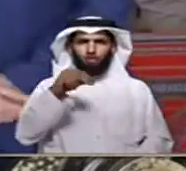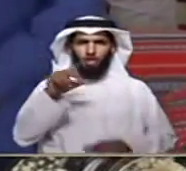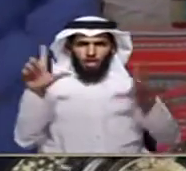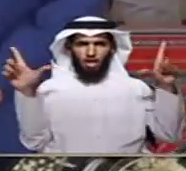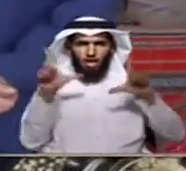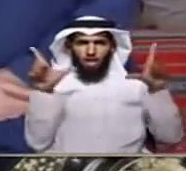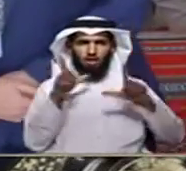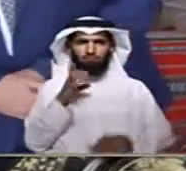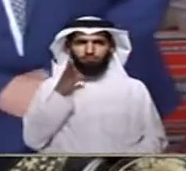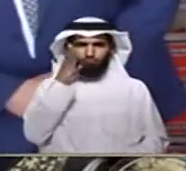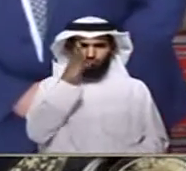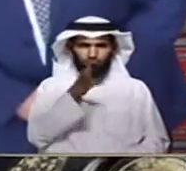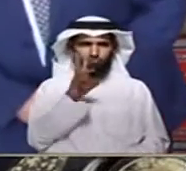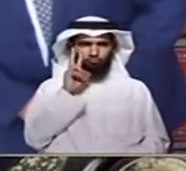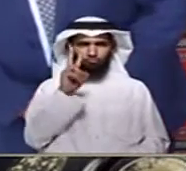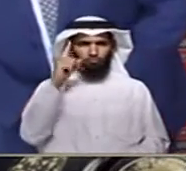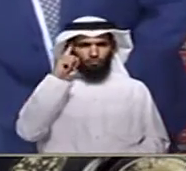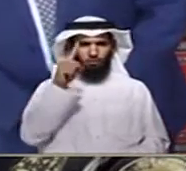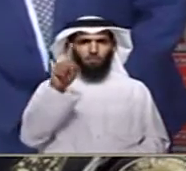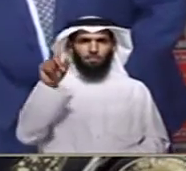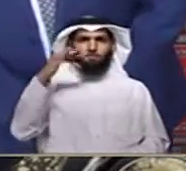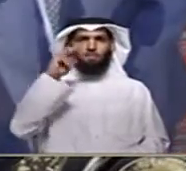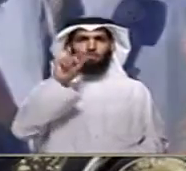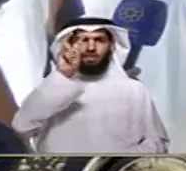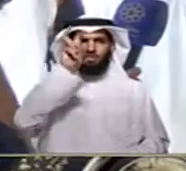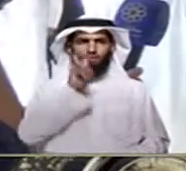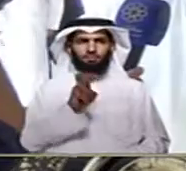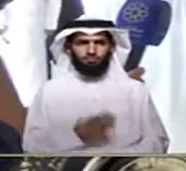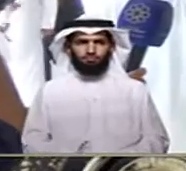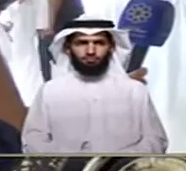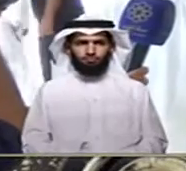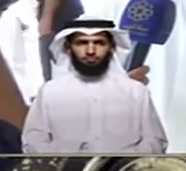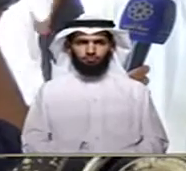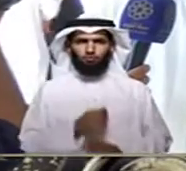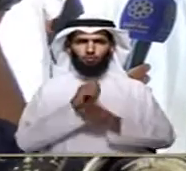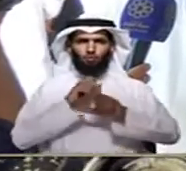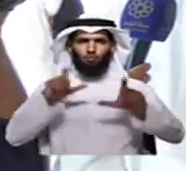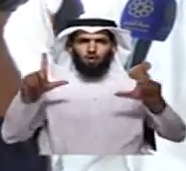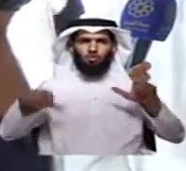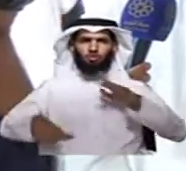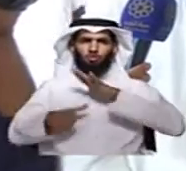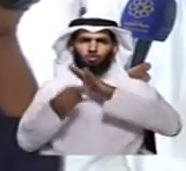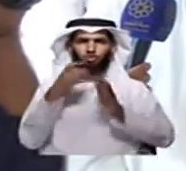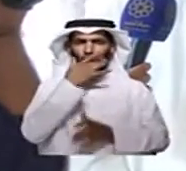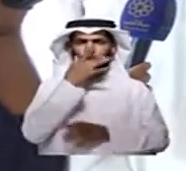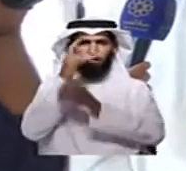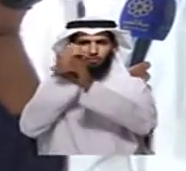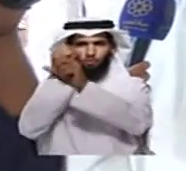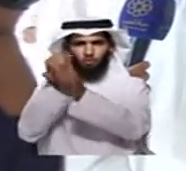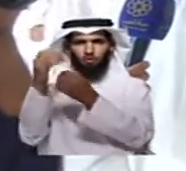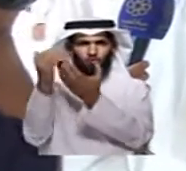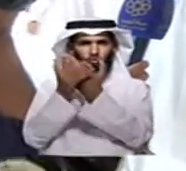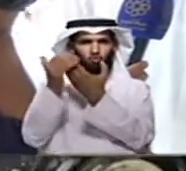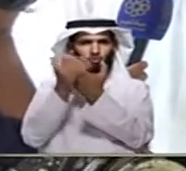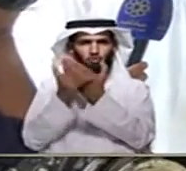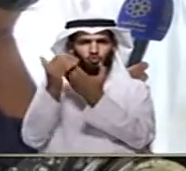الدولة لشؤون الشباب محمد ناصر الجبري. طبعا رعاية حضرة صاحب السمو أمير البلاد حفظ الله ورعاية طبعا